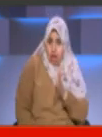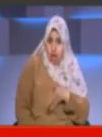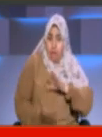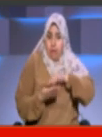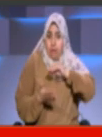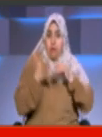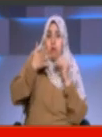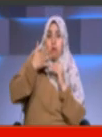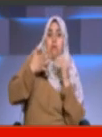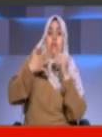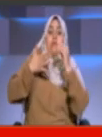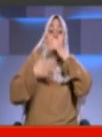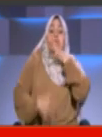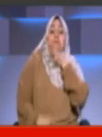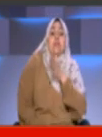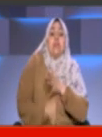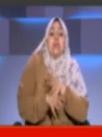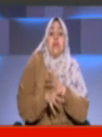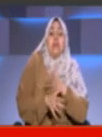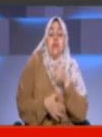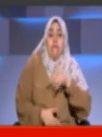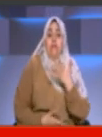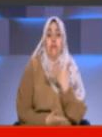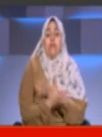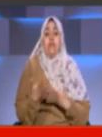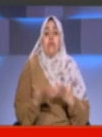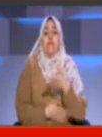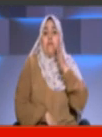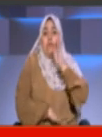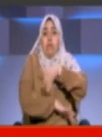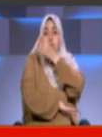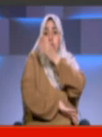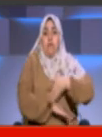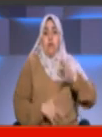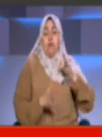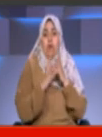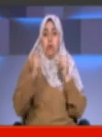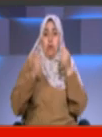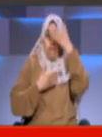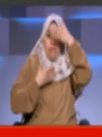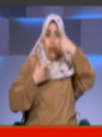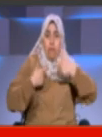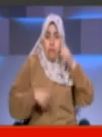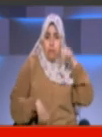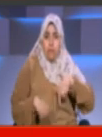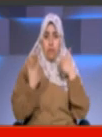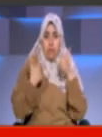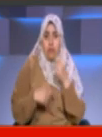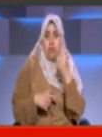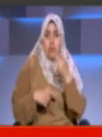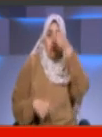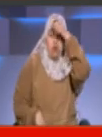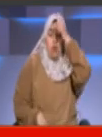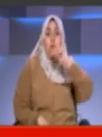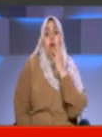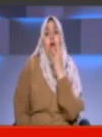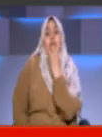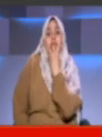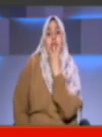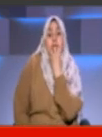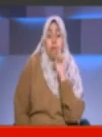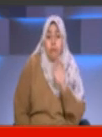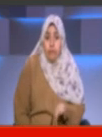هذا وأمكن تحديد العناصر الإخوانية القائمة على إدارة هذا المخطط الهاربين بدولتي تركيا